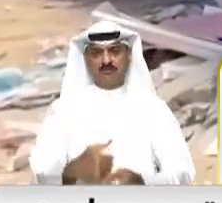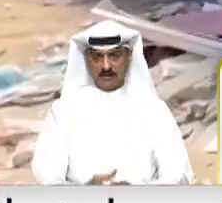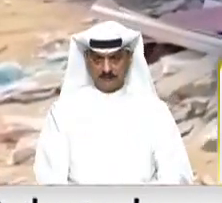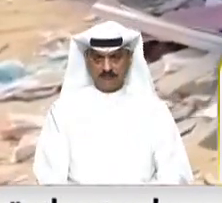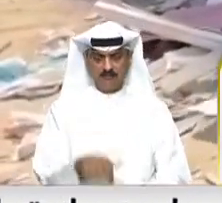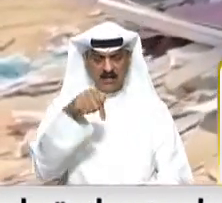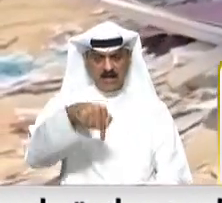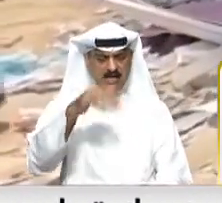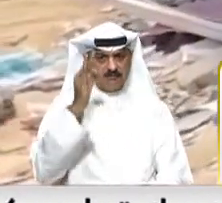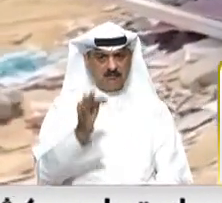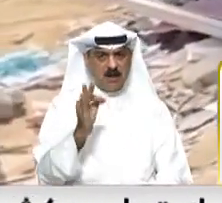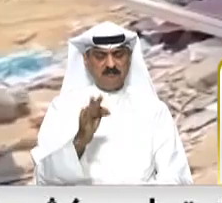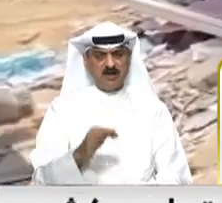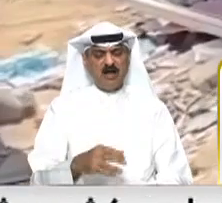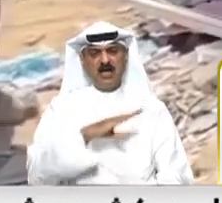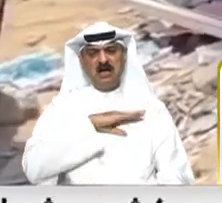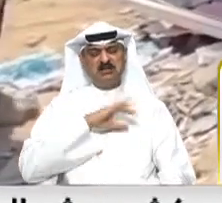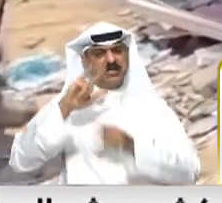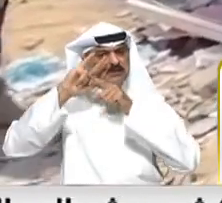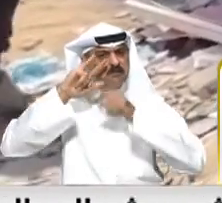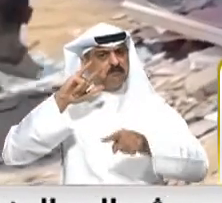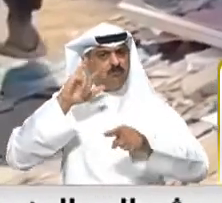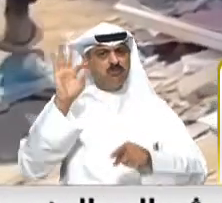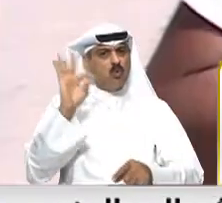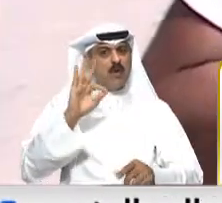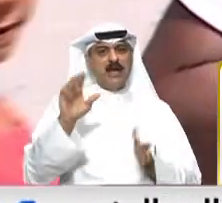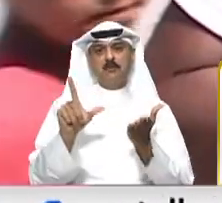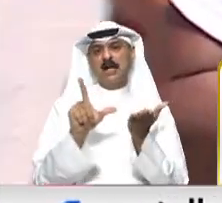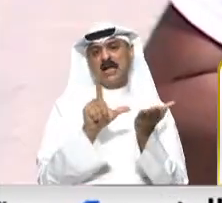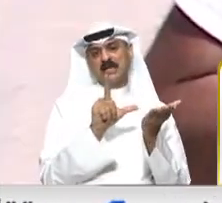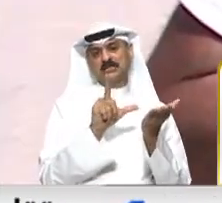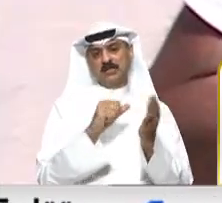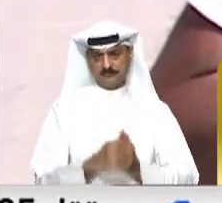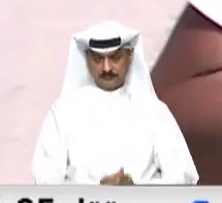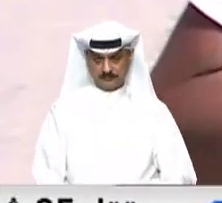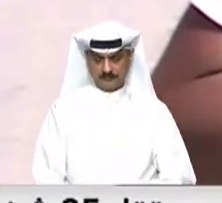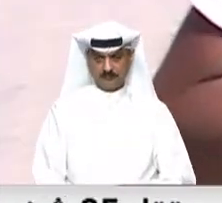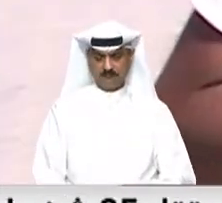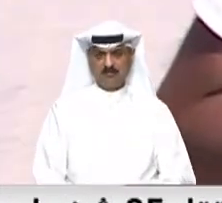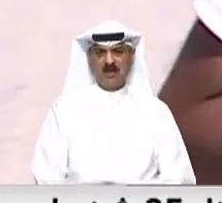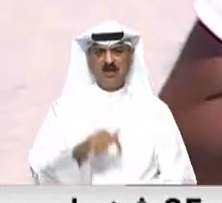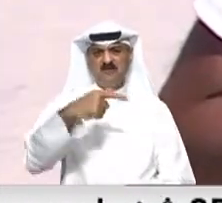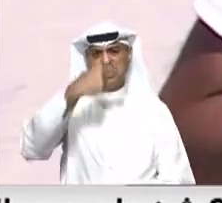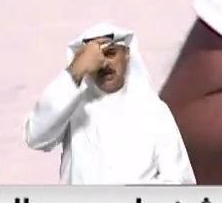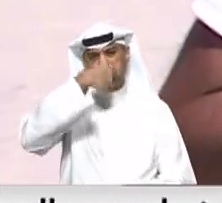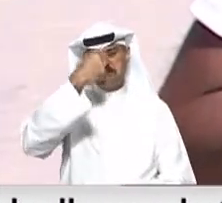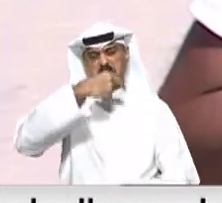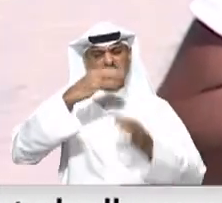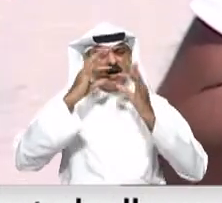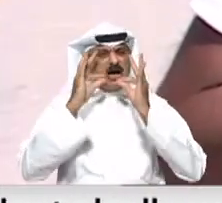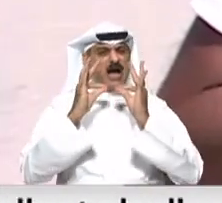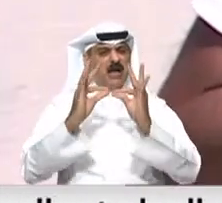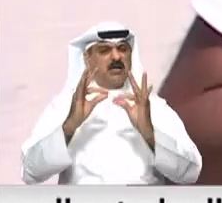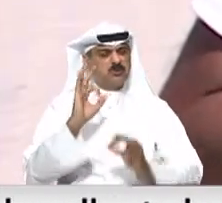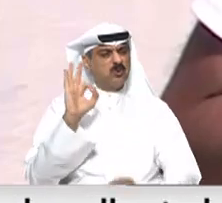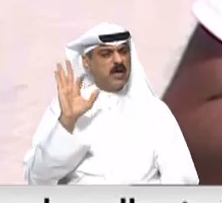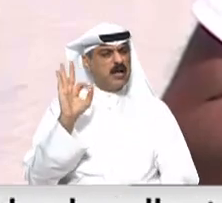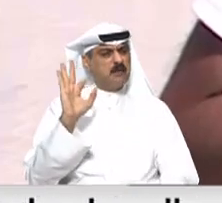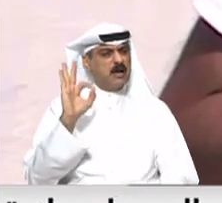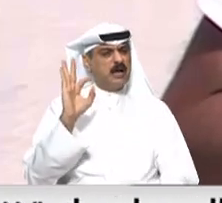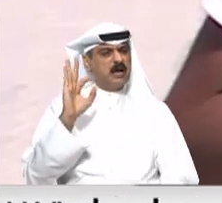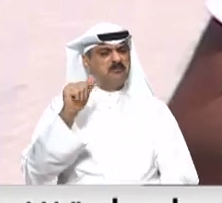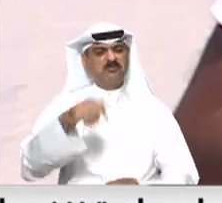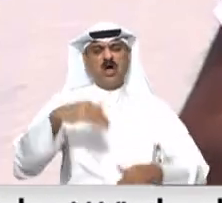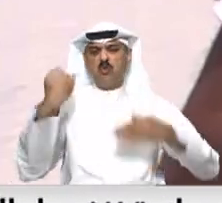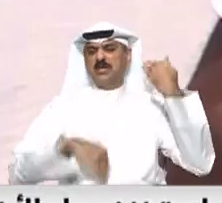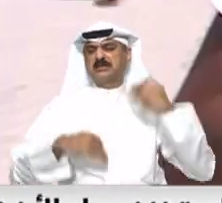مطلقا لأغراض عسكرية أو قتالية. فالألم والوجع والبكاء على الإنسانية الضائعة بات يحاصر السكان هنا